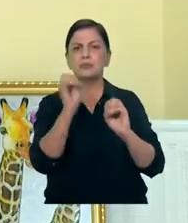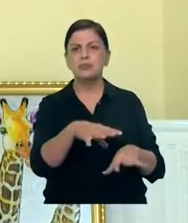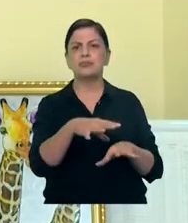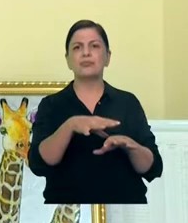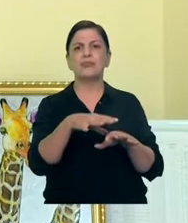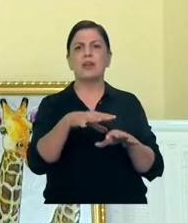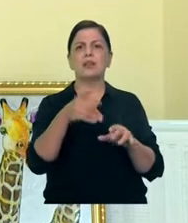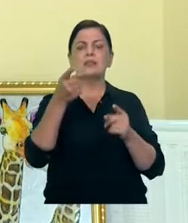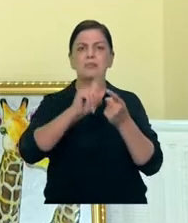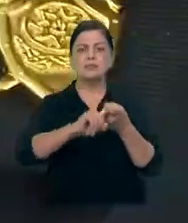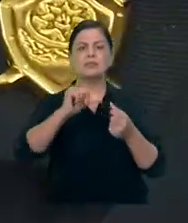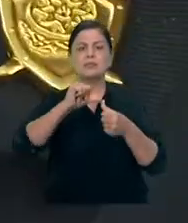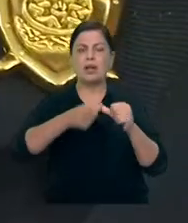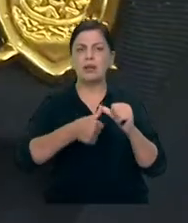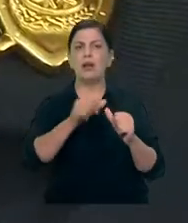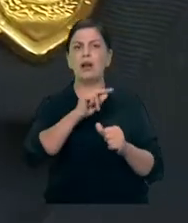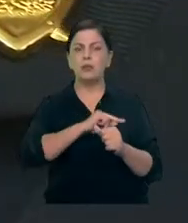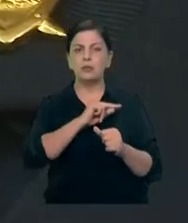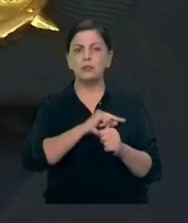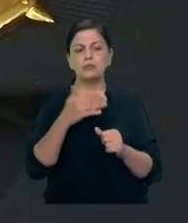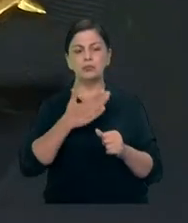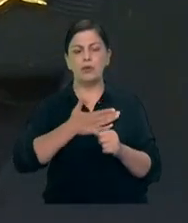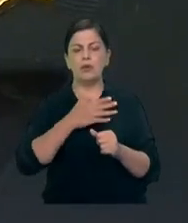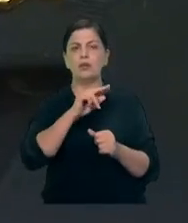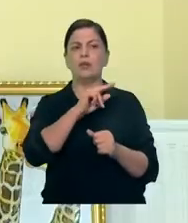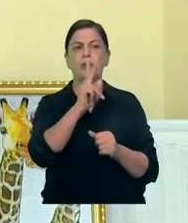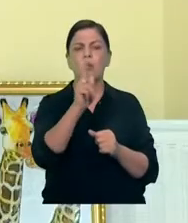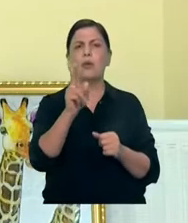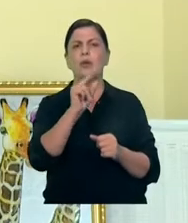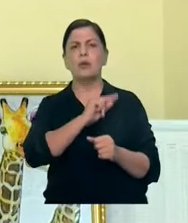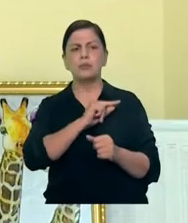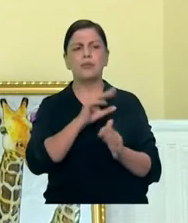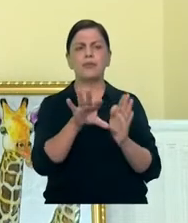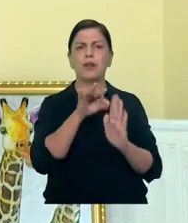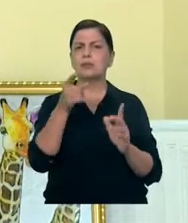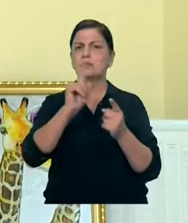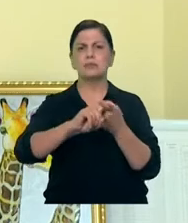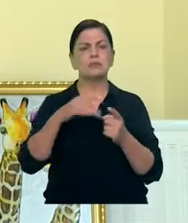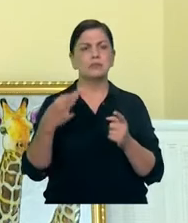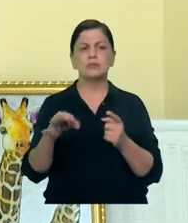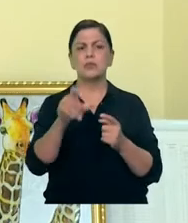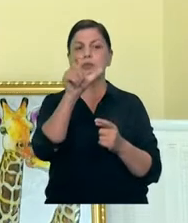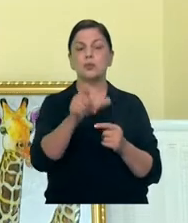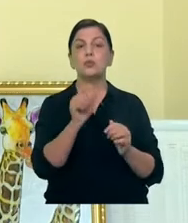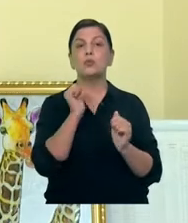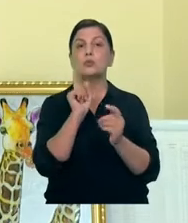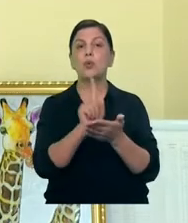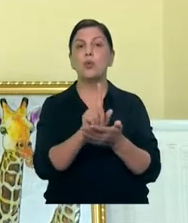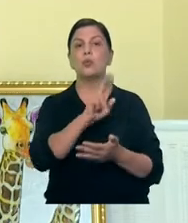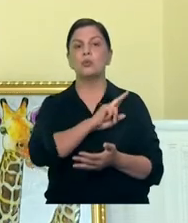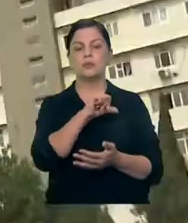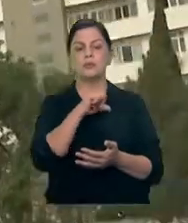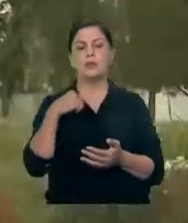mütəmadi olaraq iş aparılmasıdır. Peşəni seçməklə asılı olmayaraq insan mütləq öz işini sevməlidir. Bu